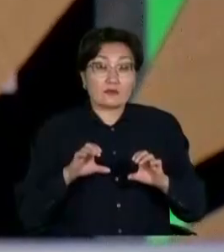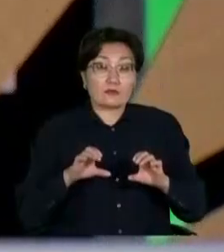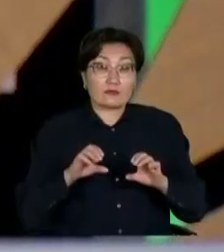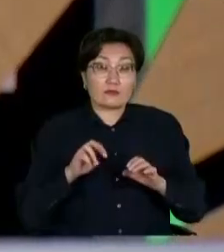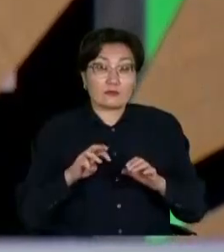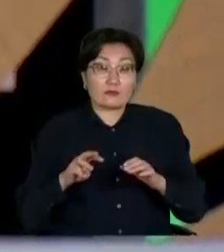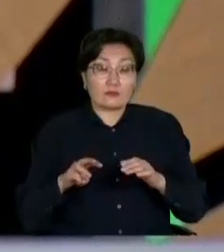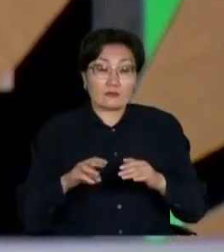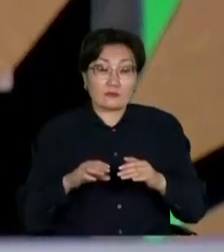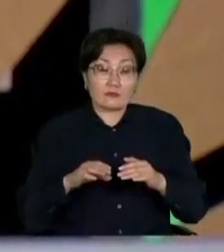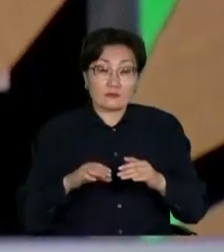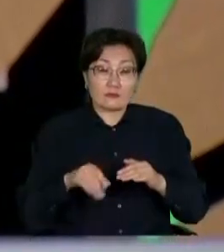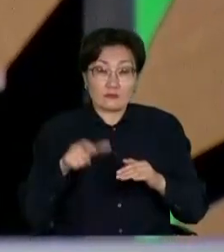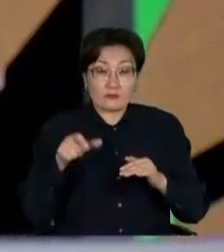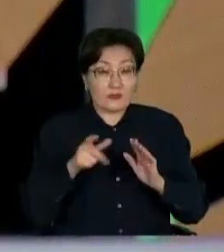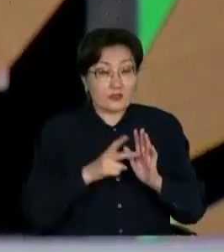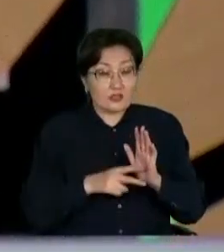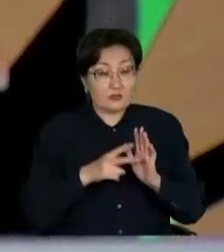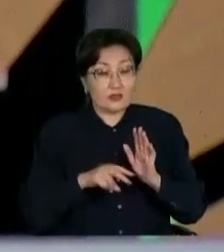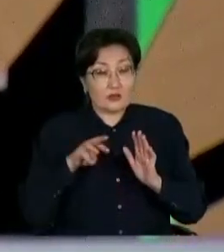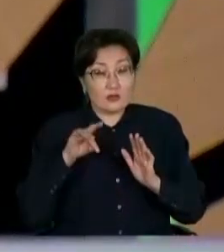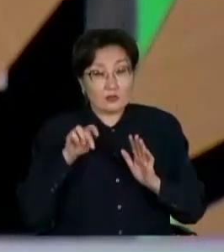айыппұл салынады. Жеке тұлғаларға 70 МРП,